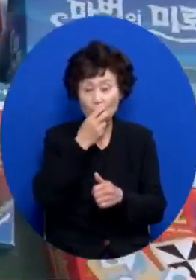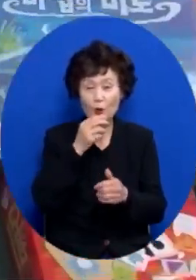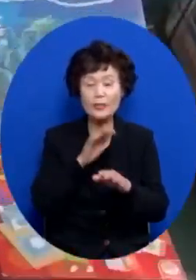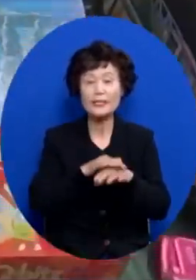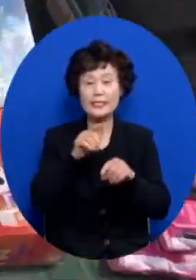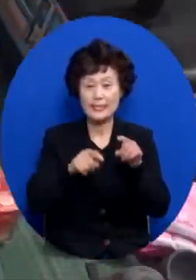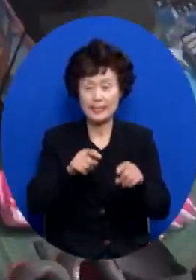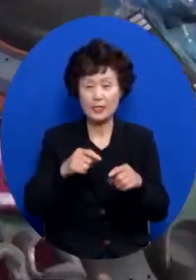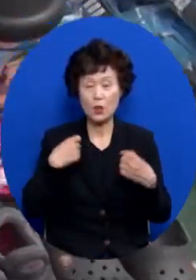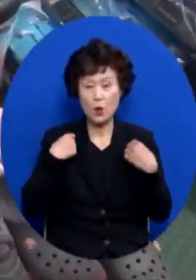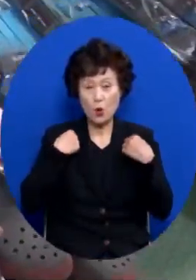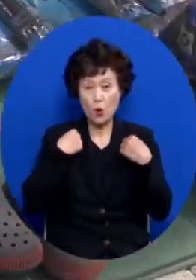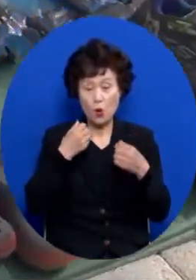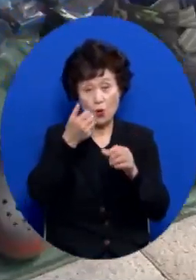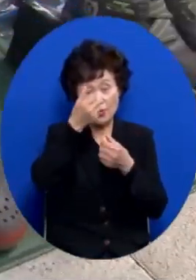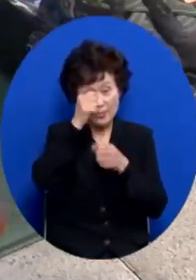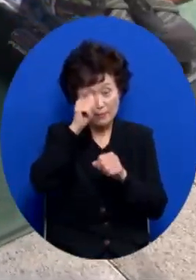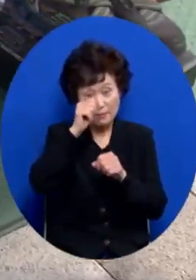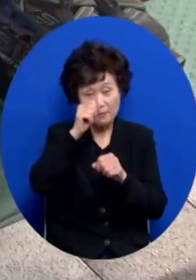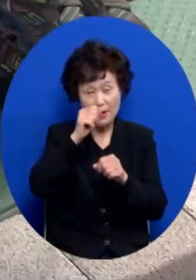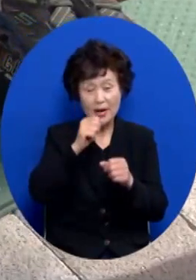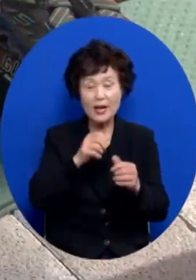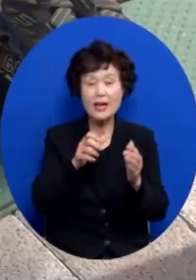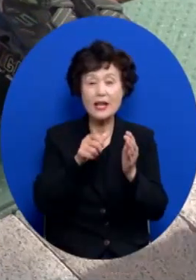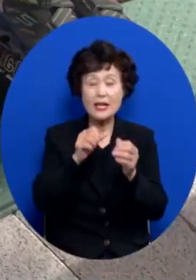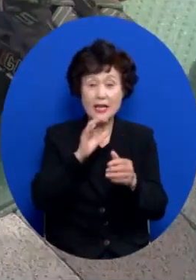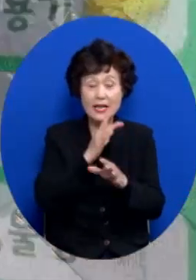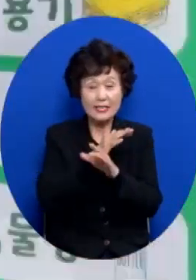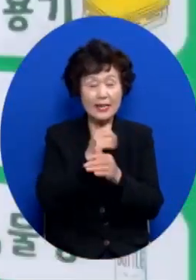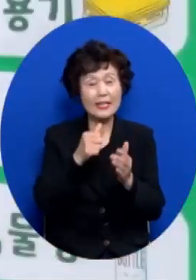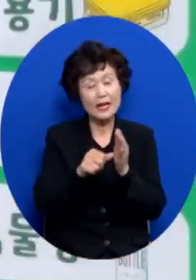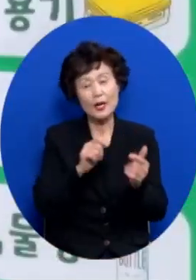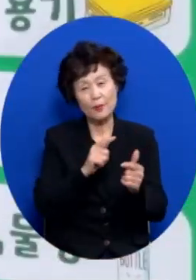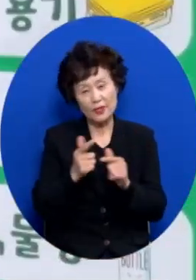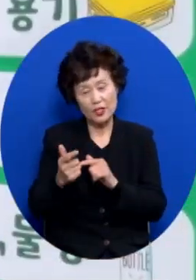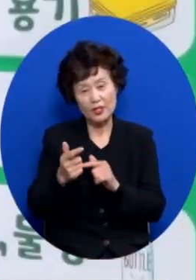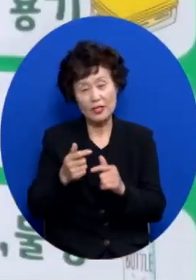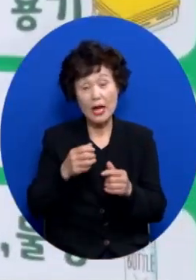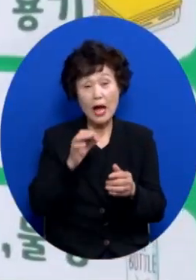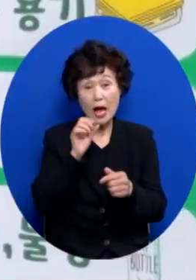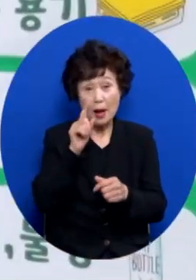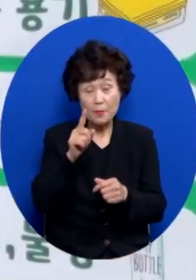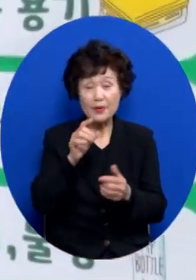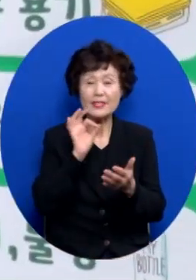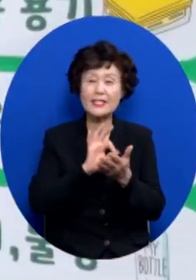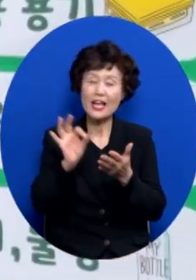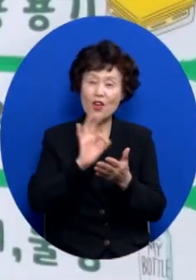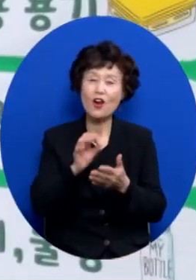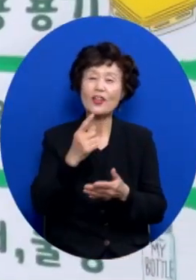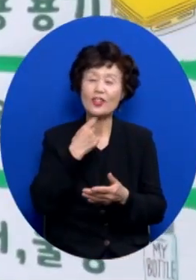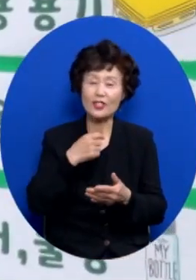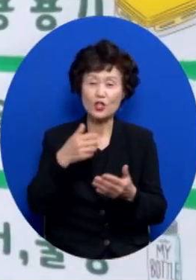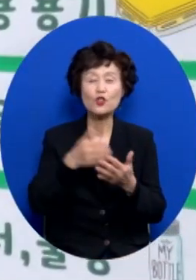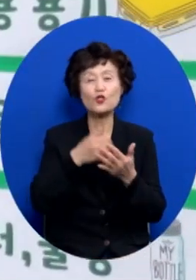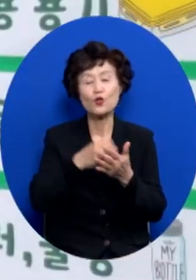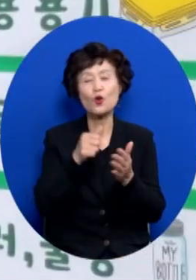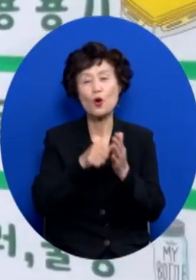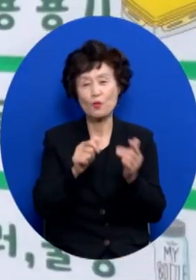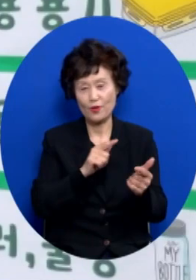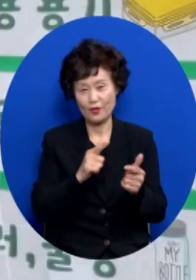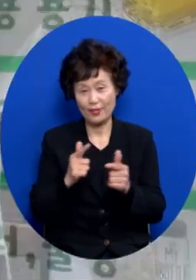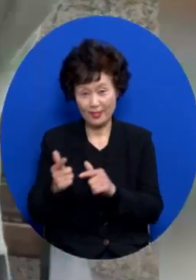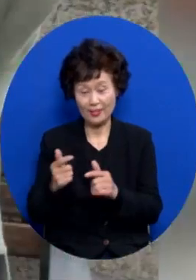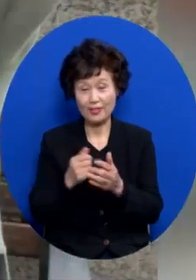신발, 장난감 등 주로 중고 물품들이 판매됐습니다. 행사장 한편에는 일회용품 없는